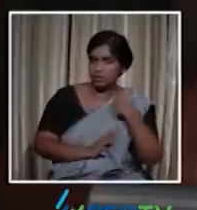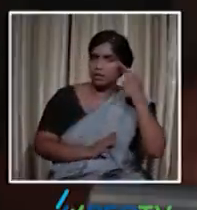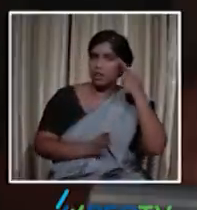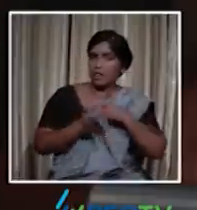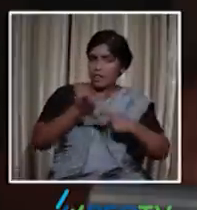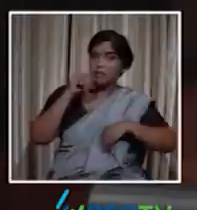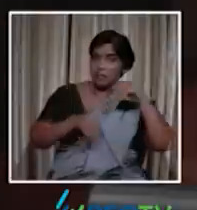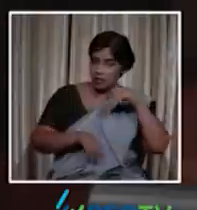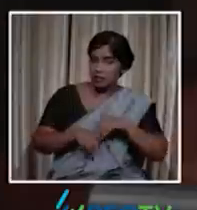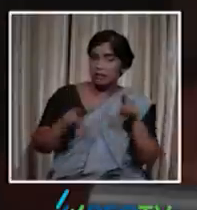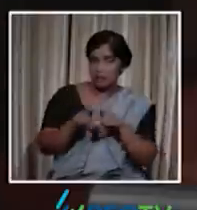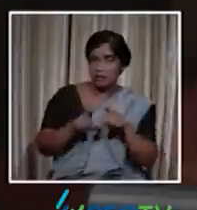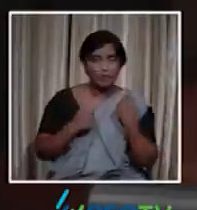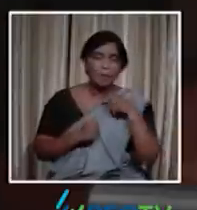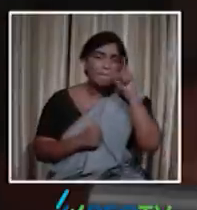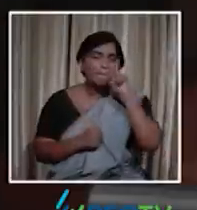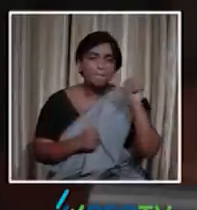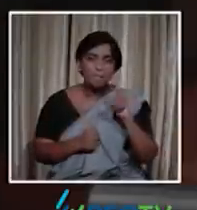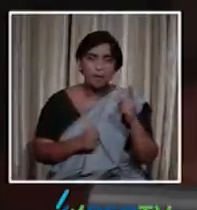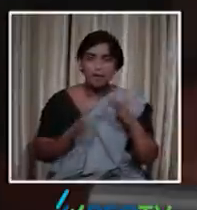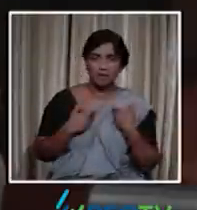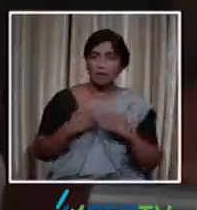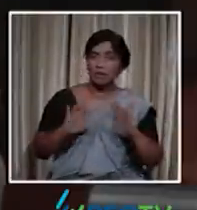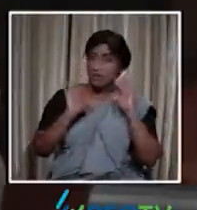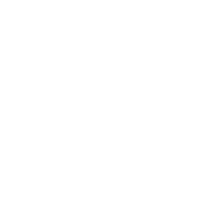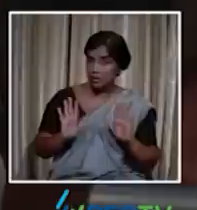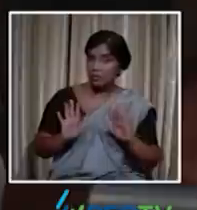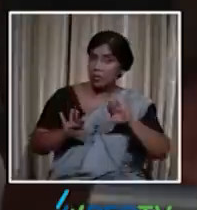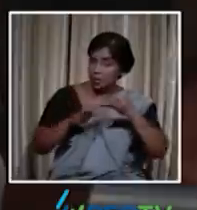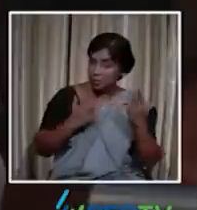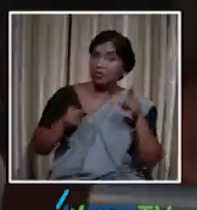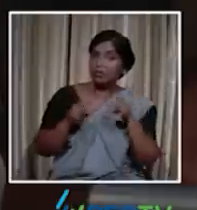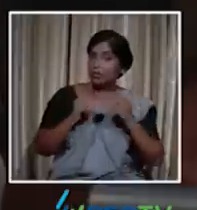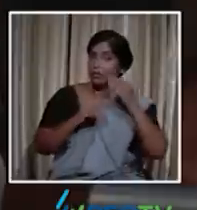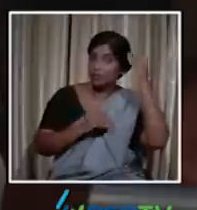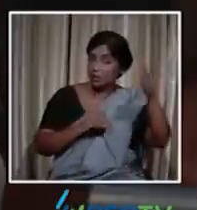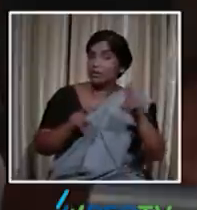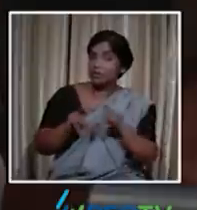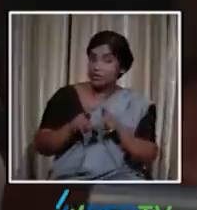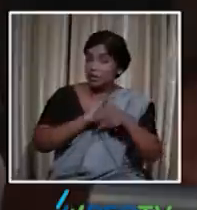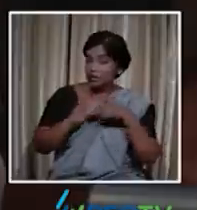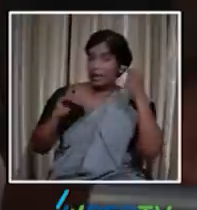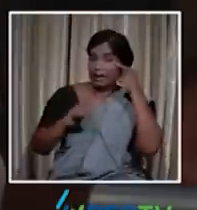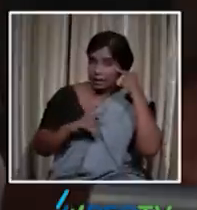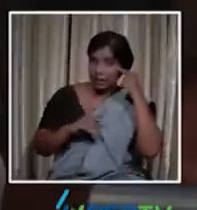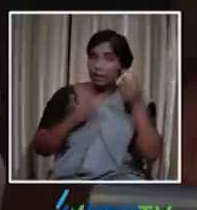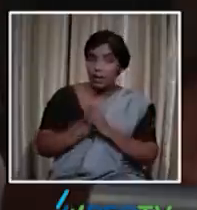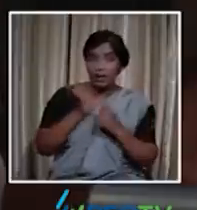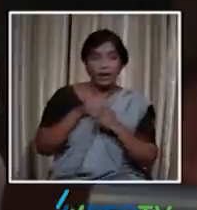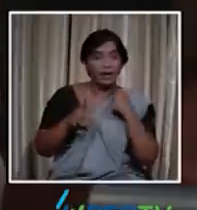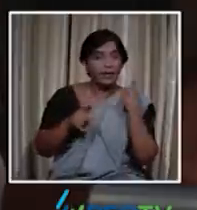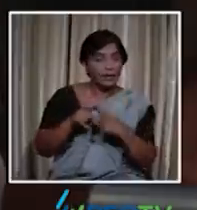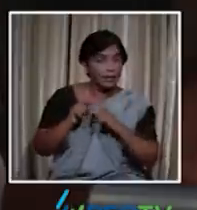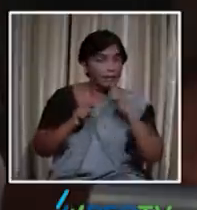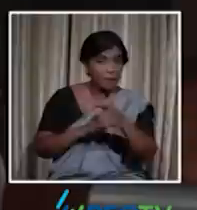දේශපාලන දර්ශනයට අනුව උත්සාහ කරලා බලන්න. බැරි වුණොත් ගෙදර යනවා. කවුරු හරි අනාගතයේ දවසක මේ රට ගැන හිතලා තමන්ගේ ටැක්ස් ගෙවපු